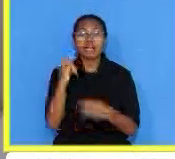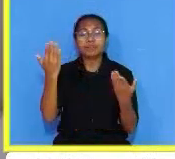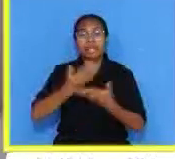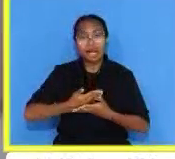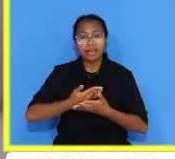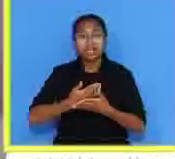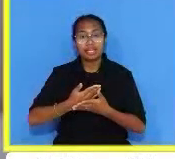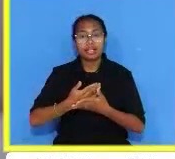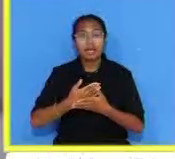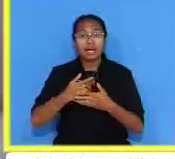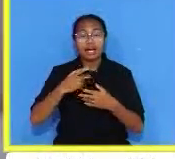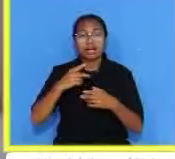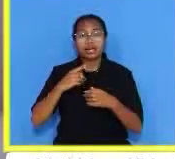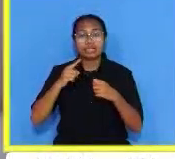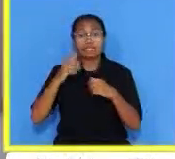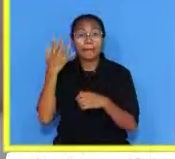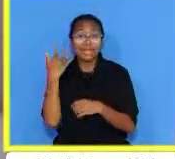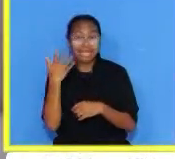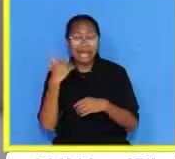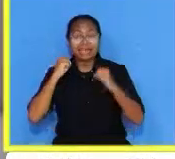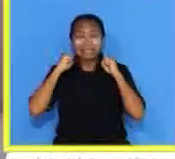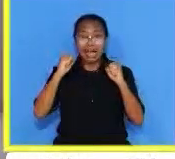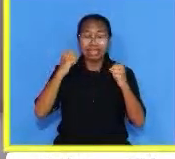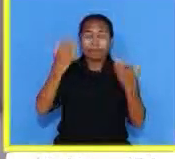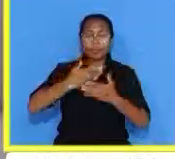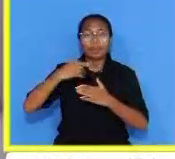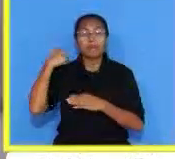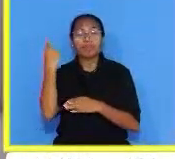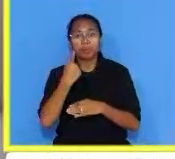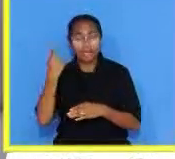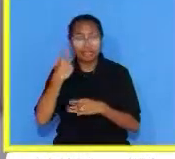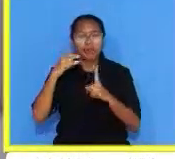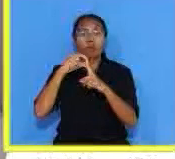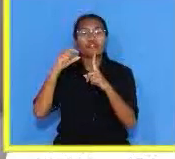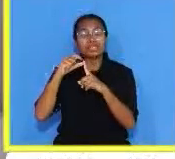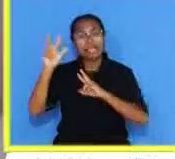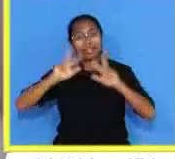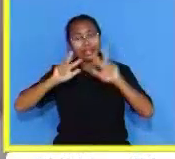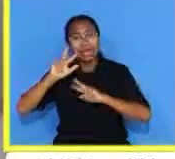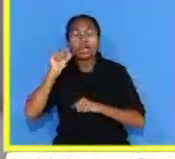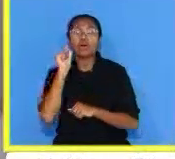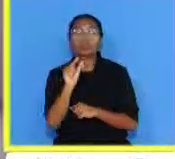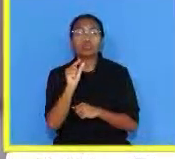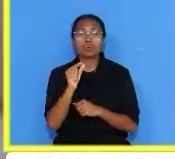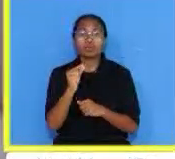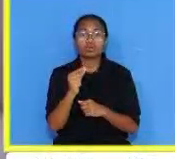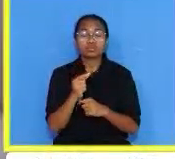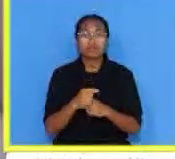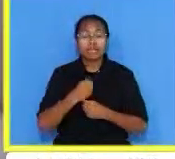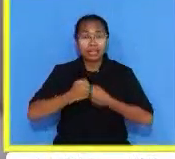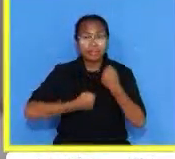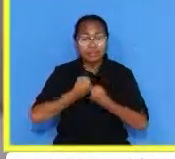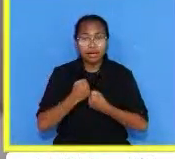diberikan oleh Kementerian Kesehatan kepada pemerintah Provinsi NTT untuk